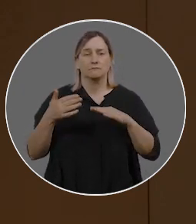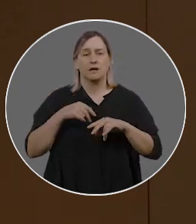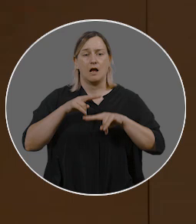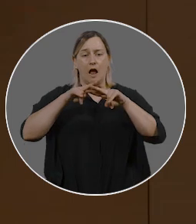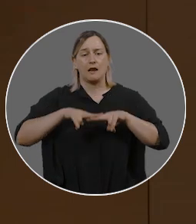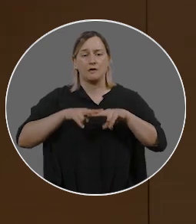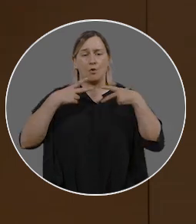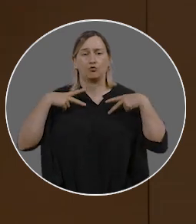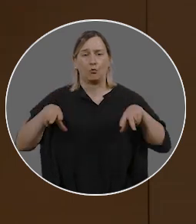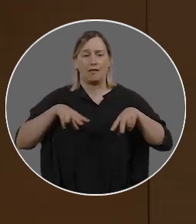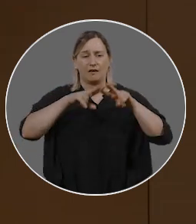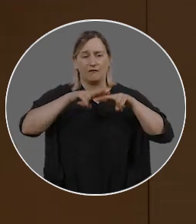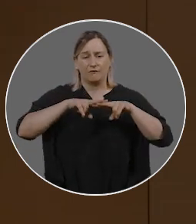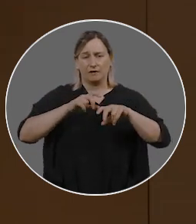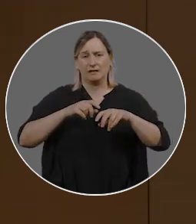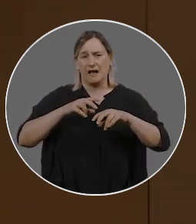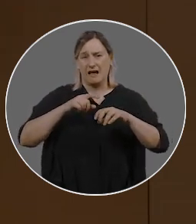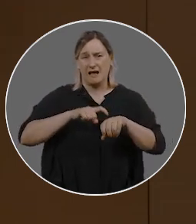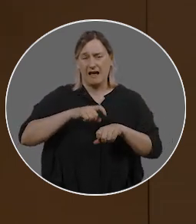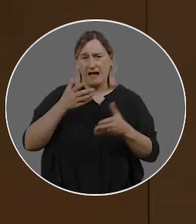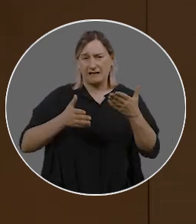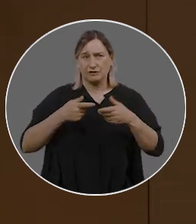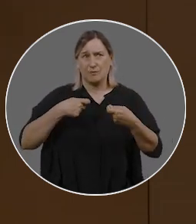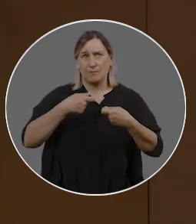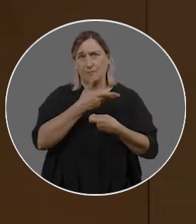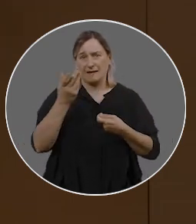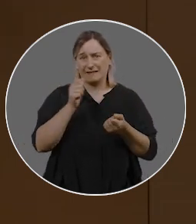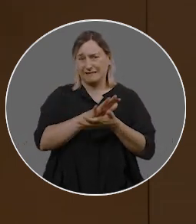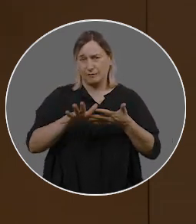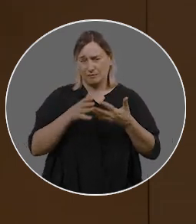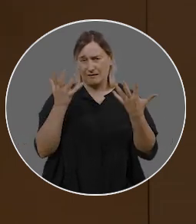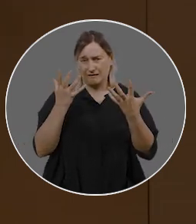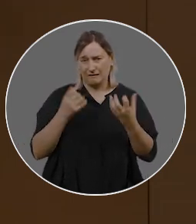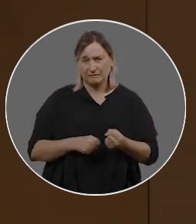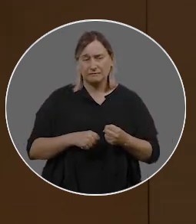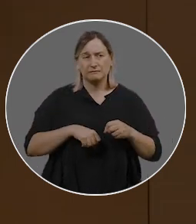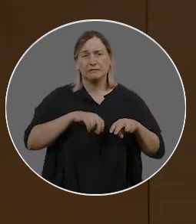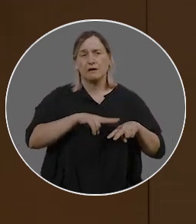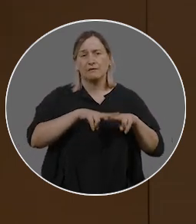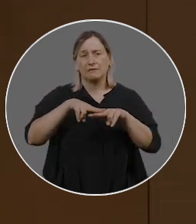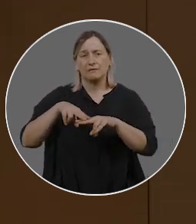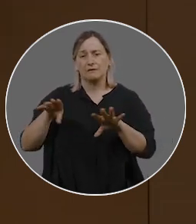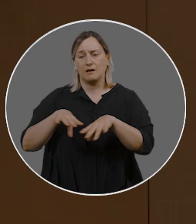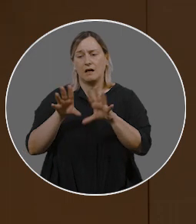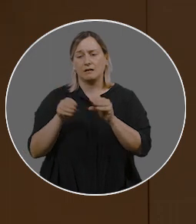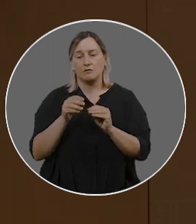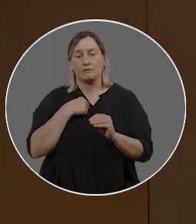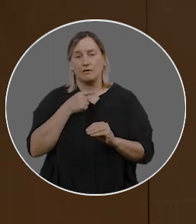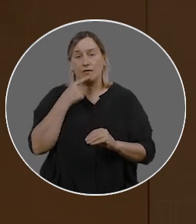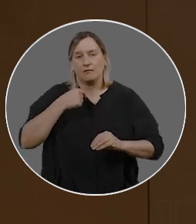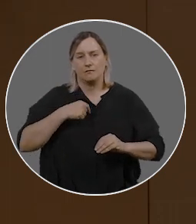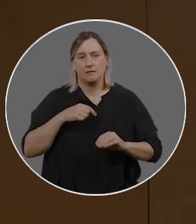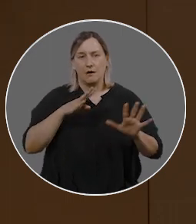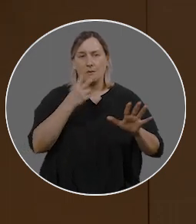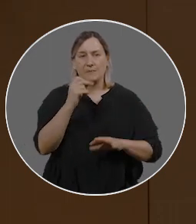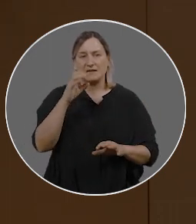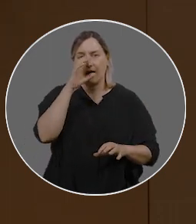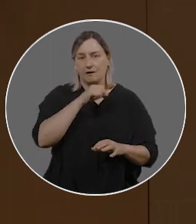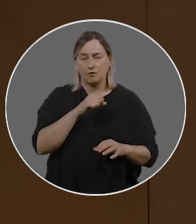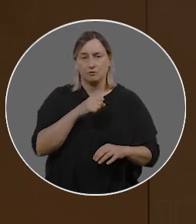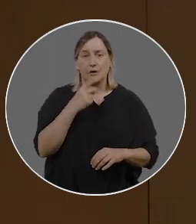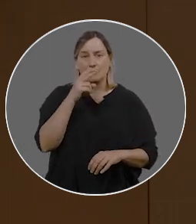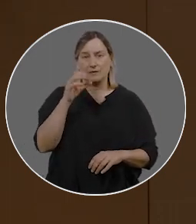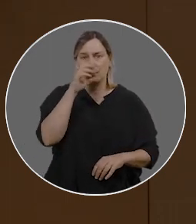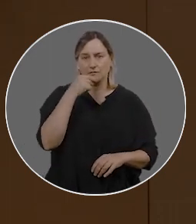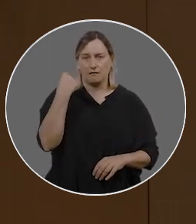analitzador automàtic, n'hi ha molts disponibles al mercat de gratis, i us dona un resultat de que hi ha 20 errors, aquests 20 errors hi